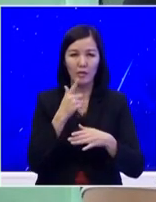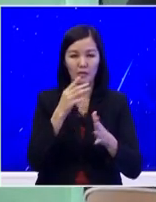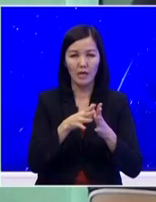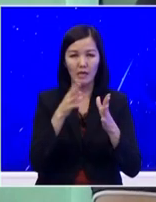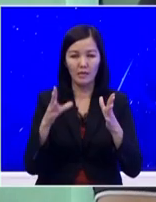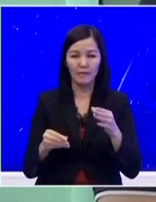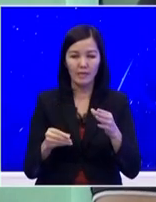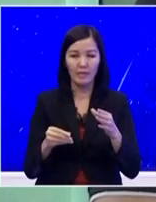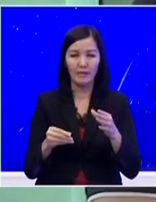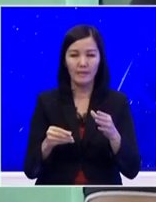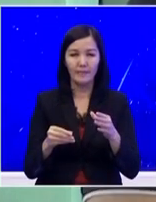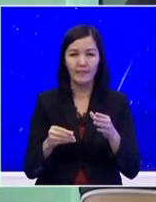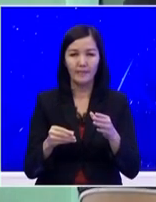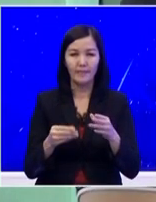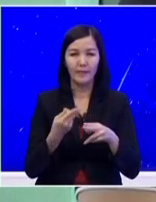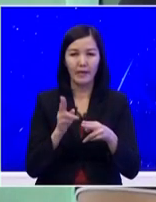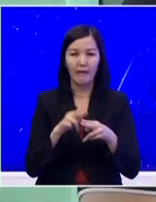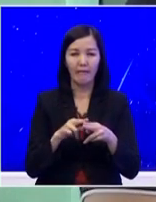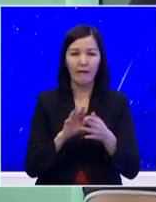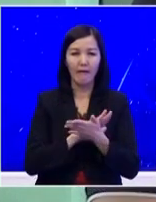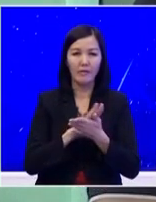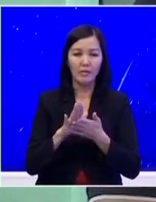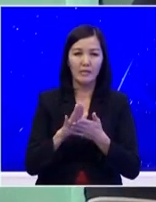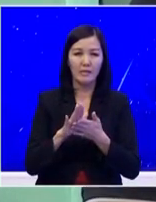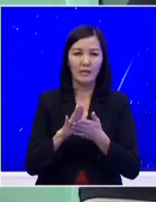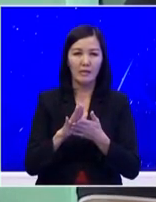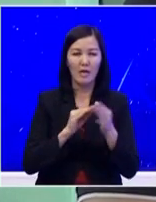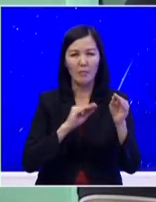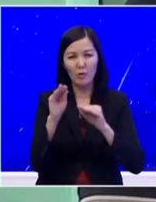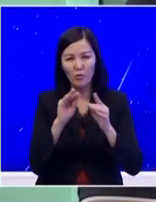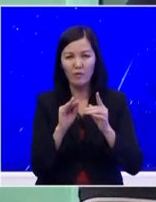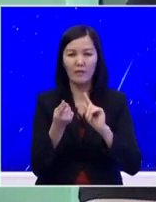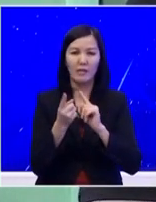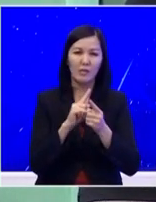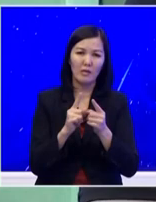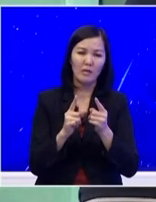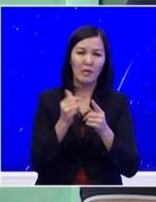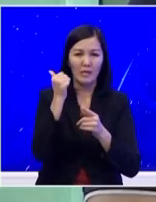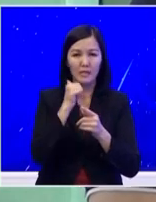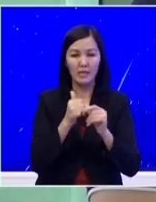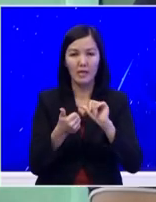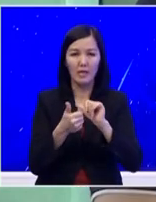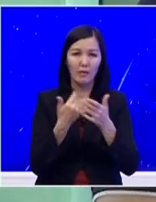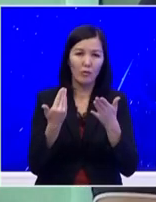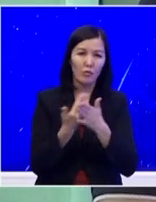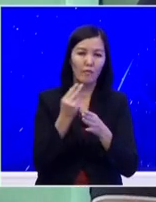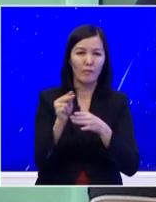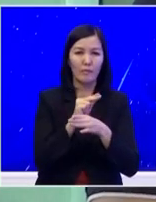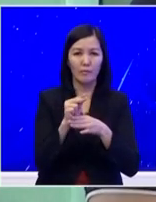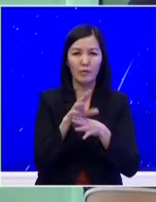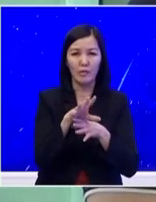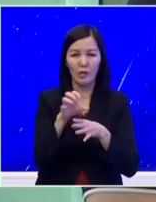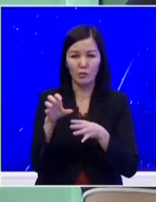Это очистка теплообменной аппаратуры, и ремонт насосного